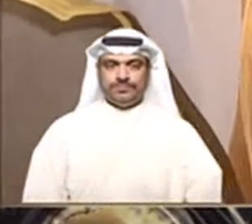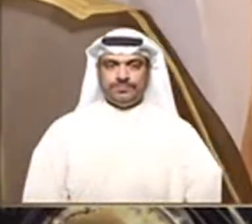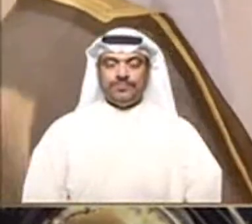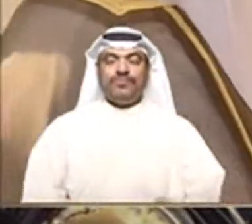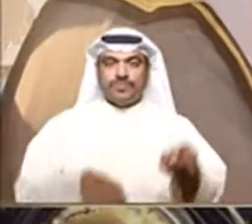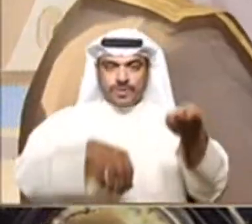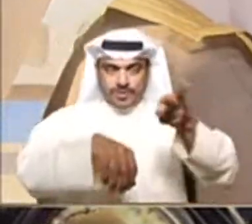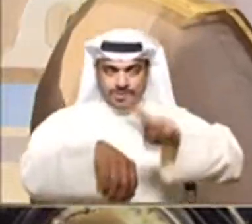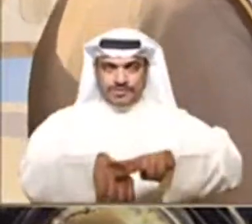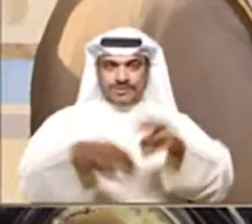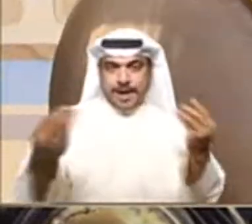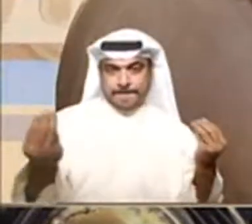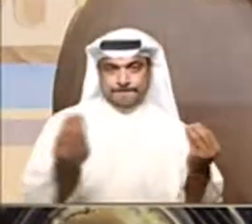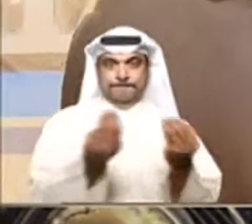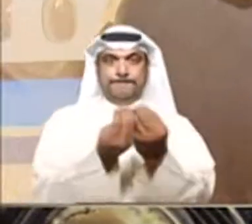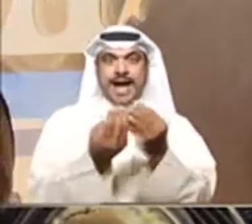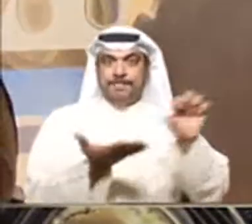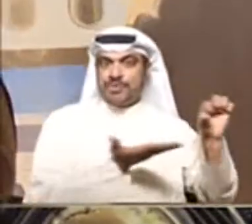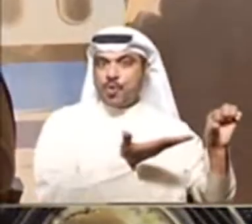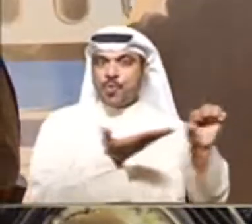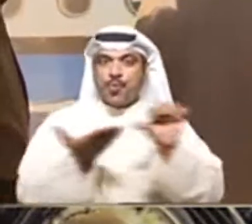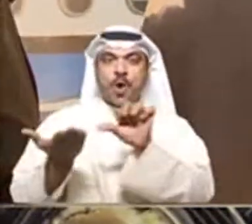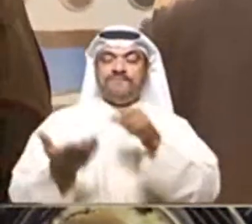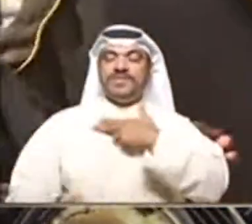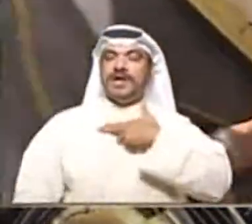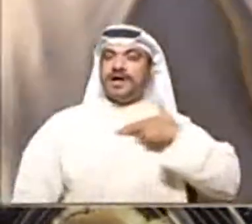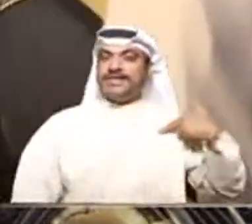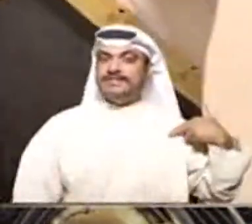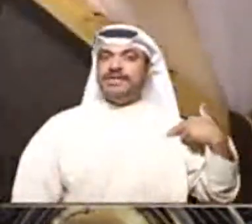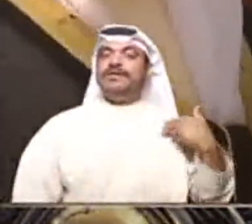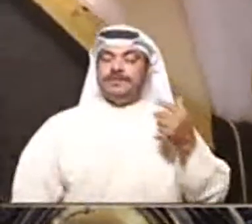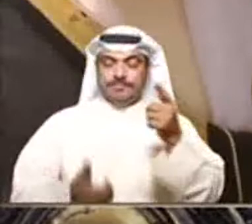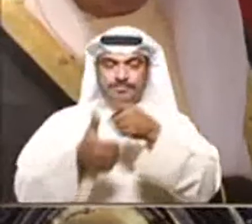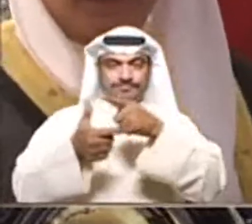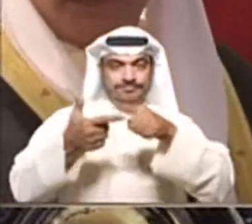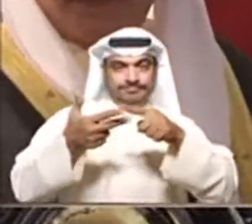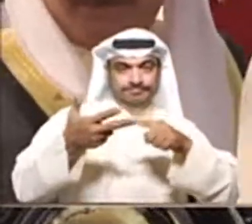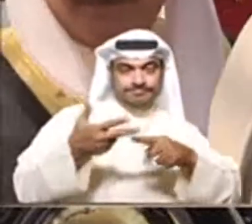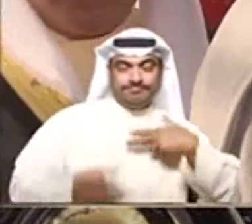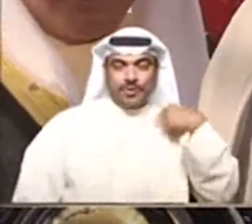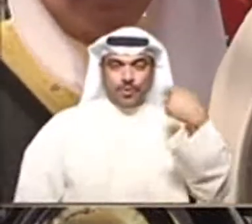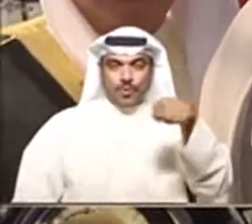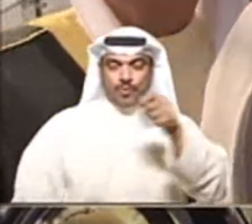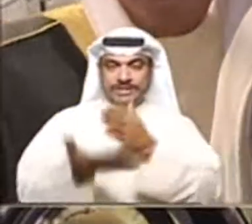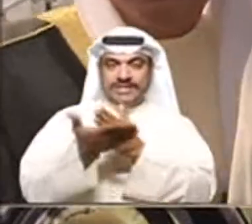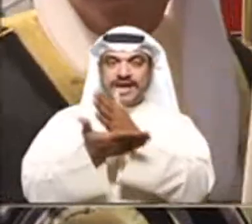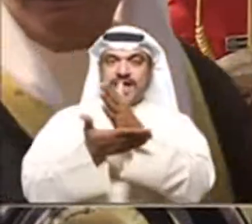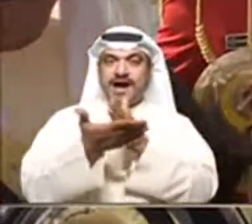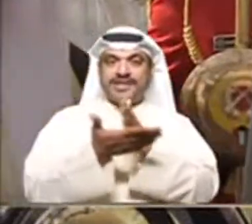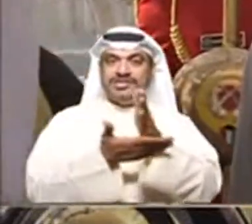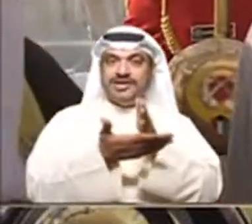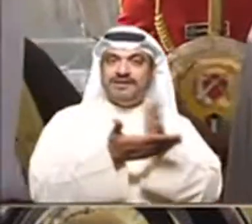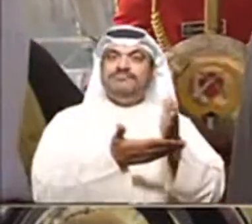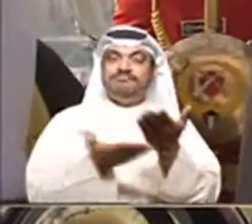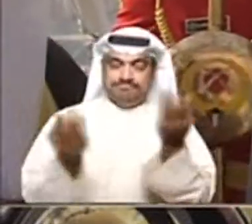هذا وقد رافق سموه رعاه الله وفد رسمي يضم كل من نائب رئيس مجلس الوزراء ووزير الخارجية